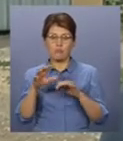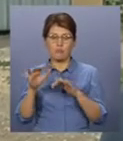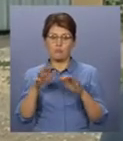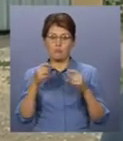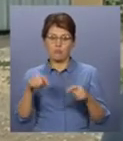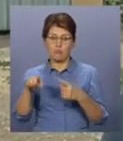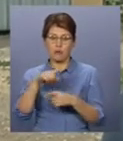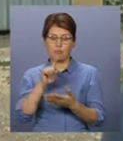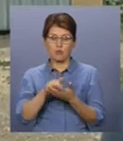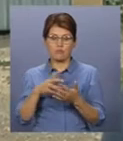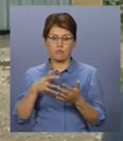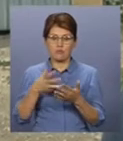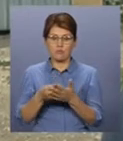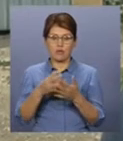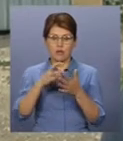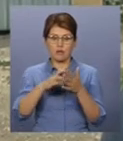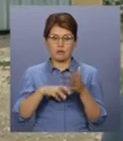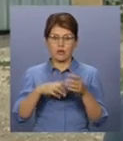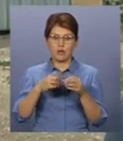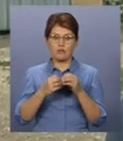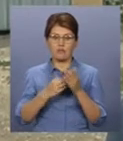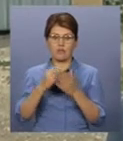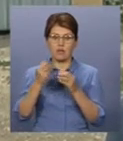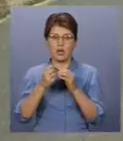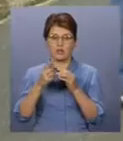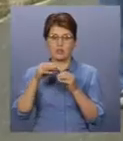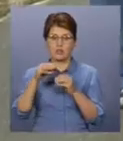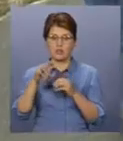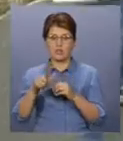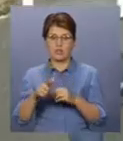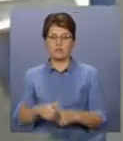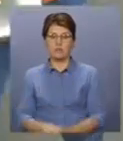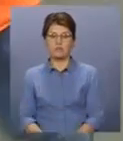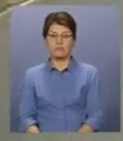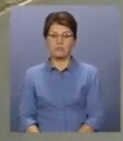Предприниматели мы обязали выплатить штраф свыше 11 тысяч тенге.